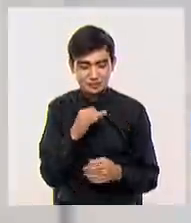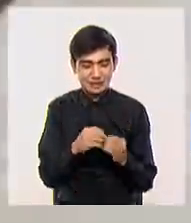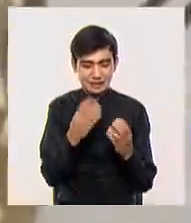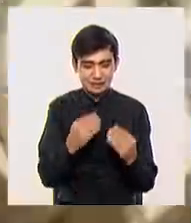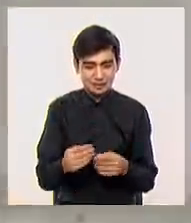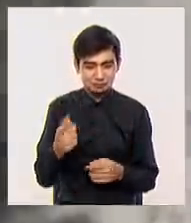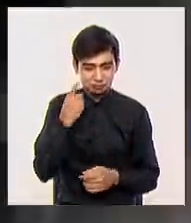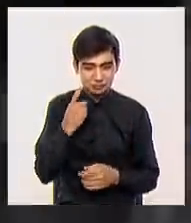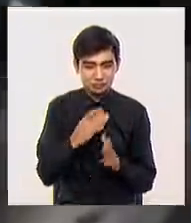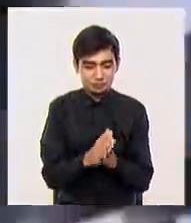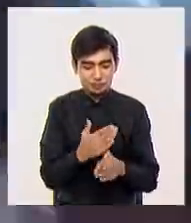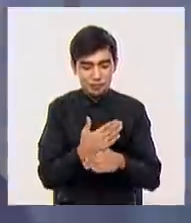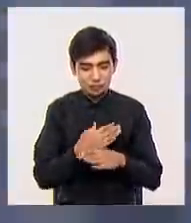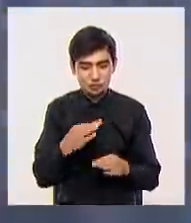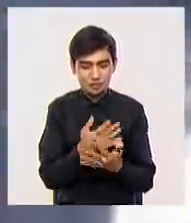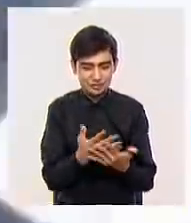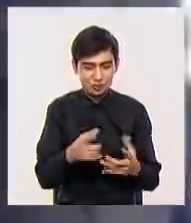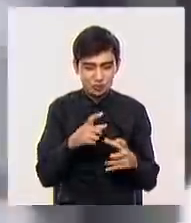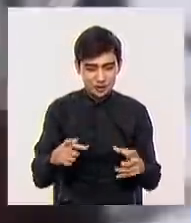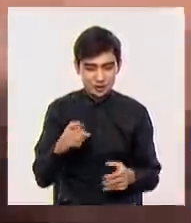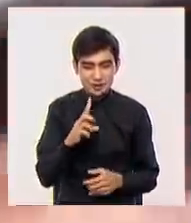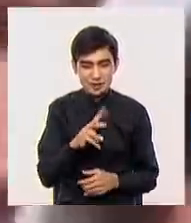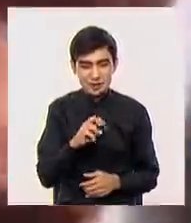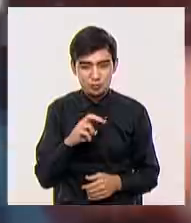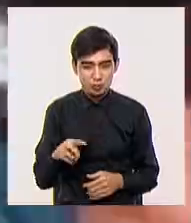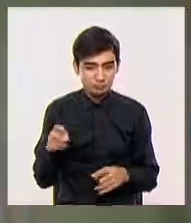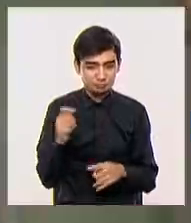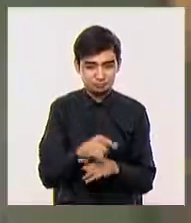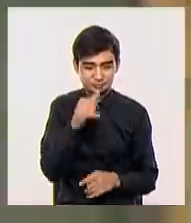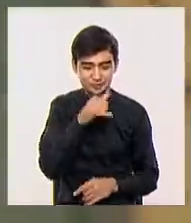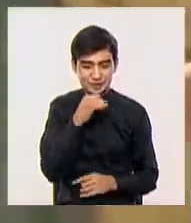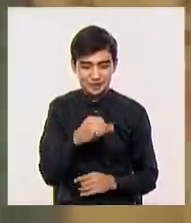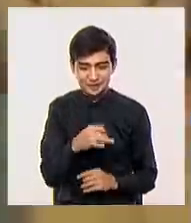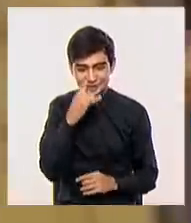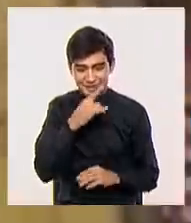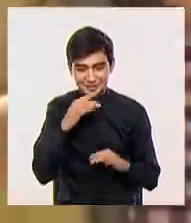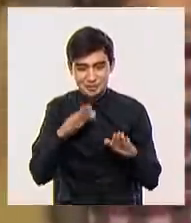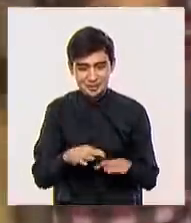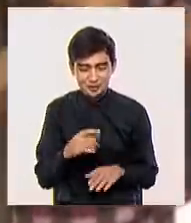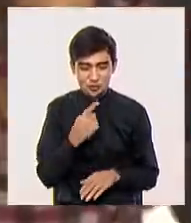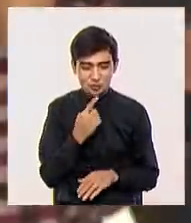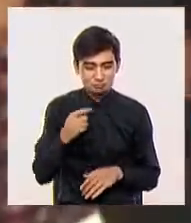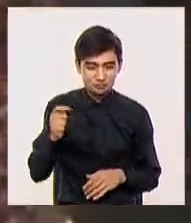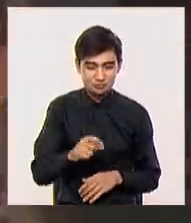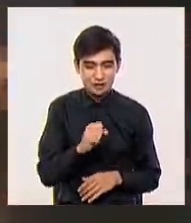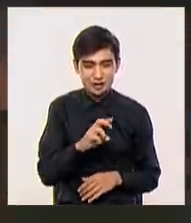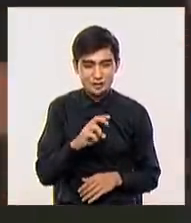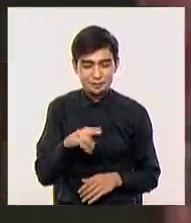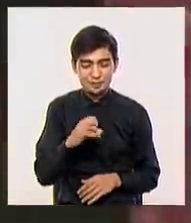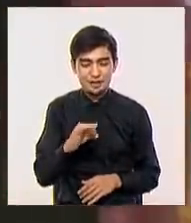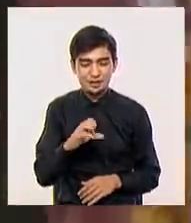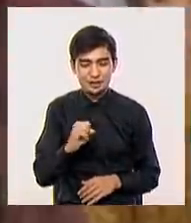арнамызға хабарласып көмек сұраған адамдардың кейбірі әлі Кабулға жете алмай отыр. Қазақстан елшілігіне әрең келген Шымкенттік Әбдісаттар